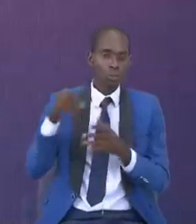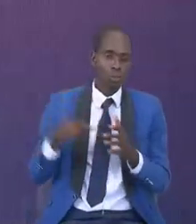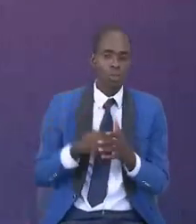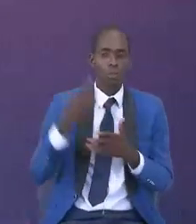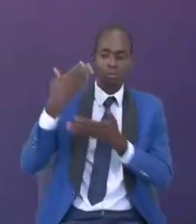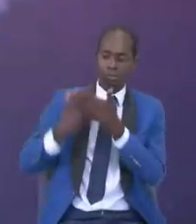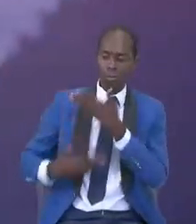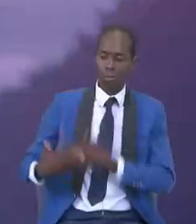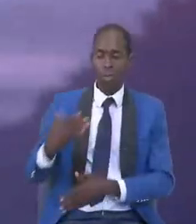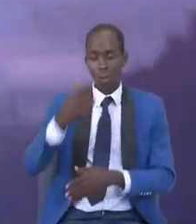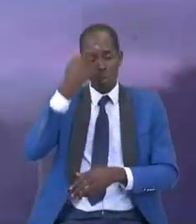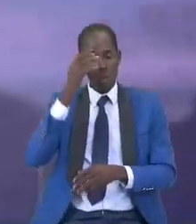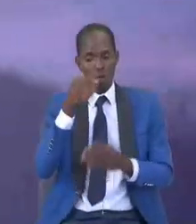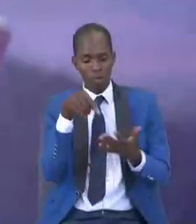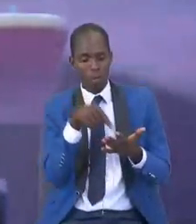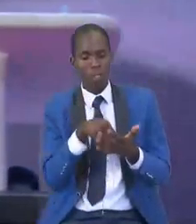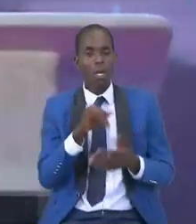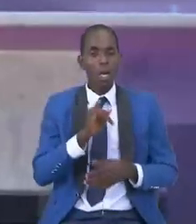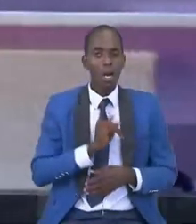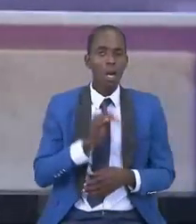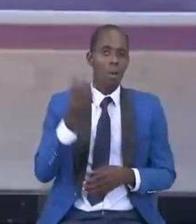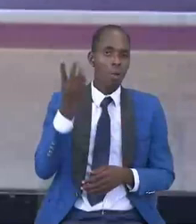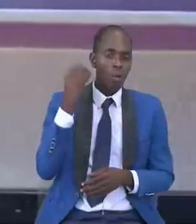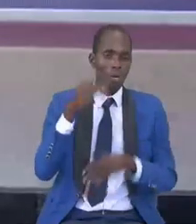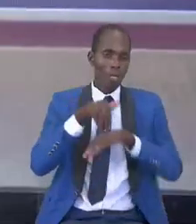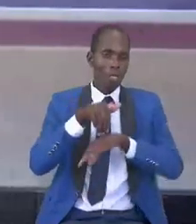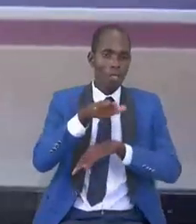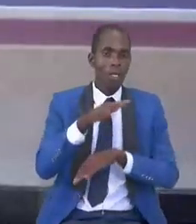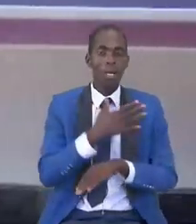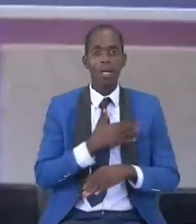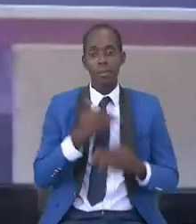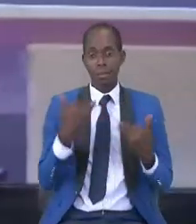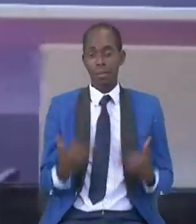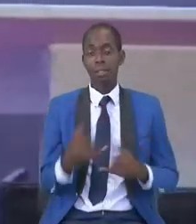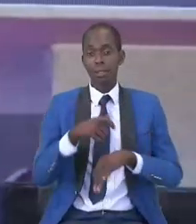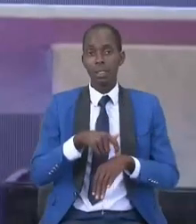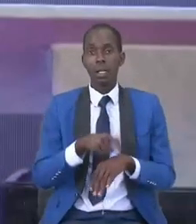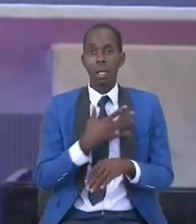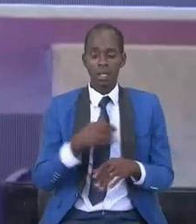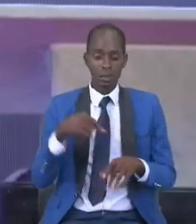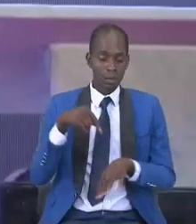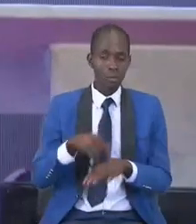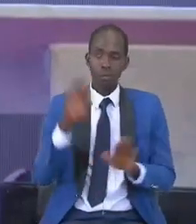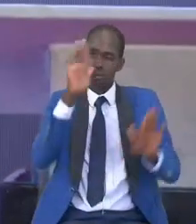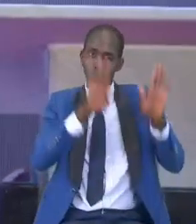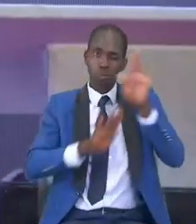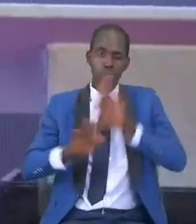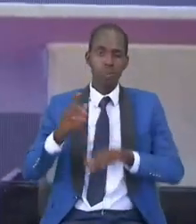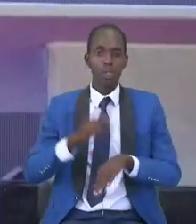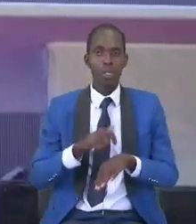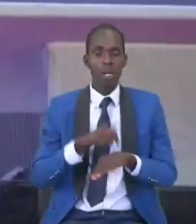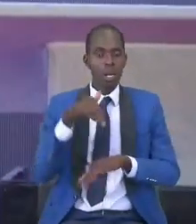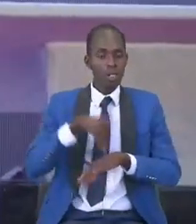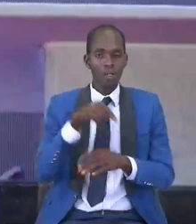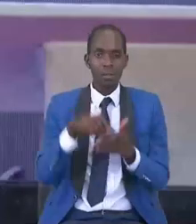envoyé dans cette génération. C'est à cause de ceci que j'ai été envoyé en ce moment. En ce moment